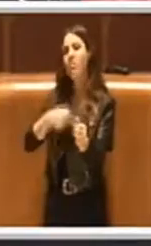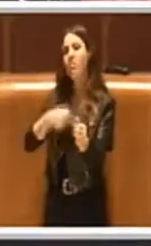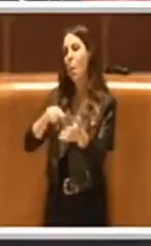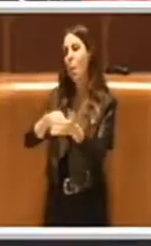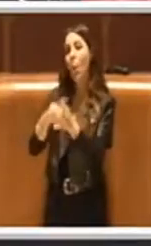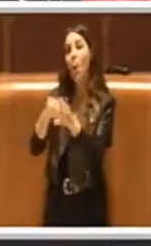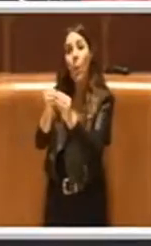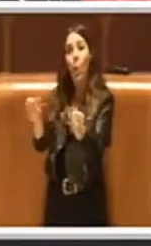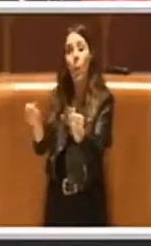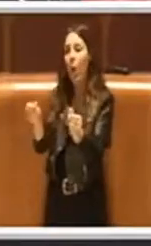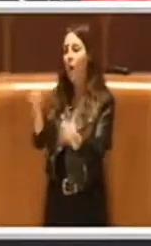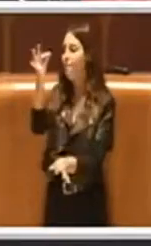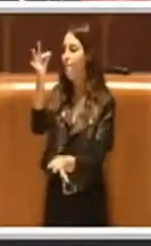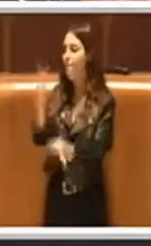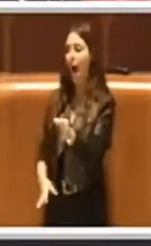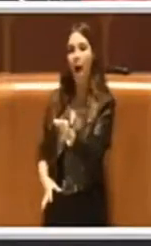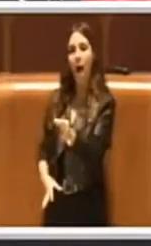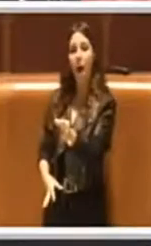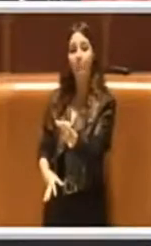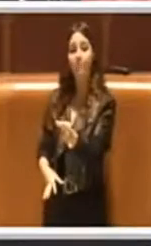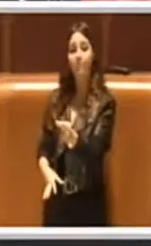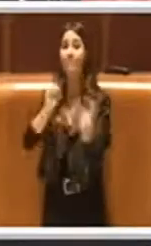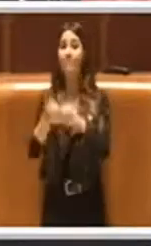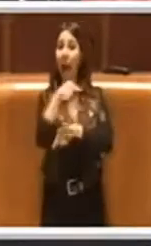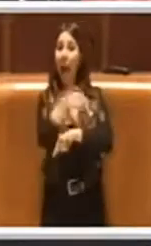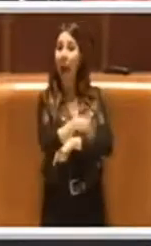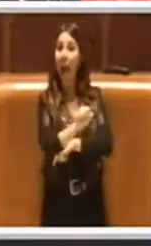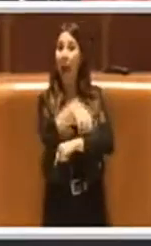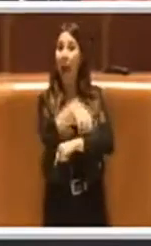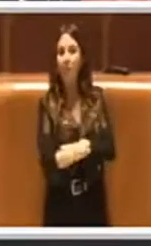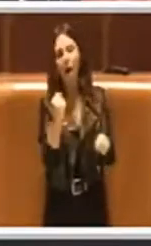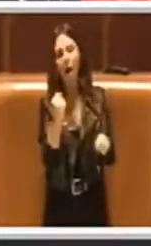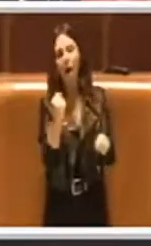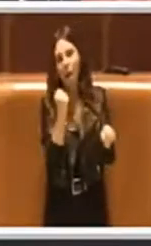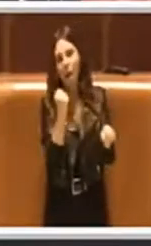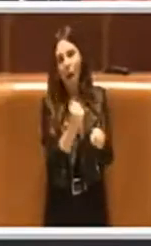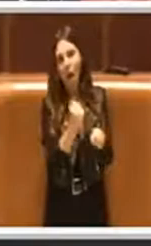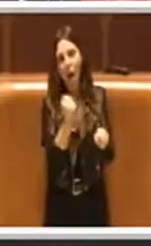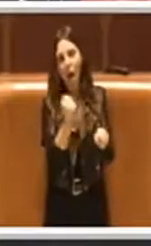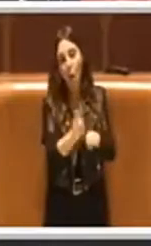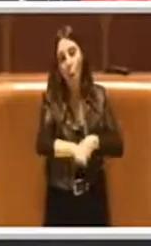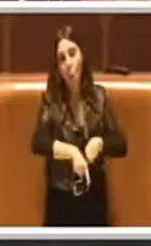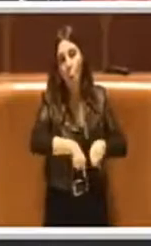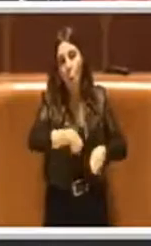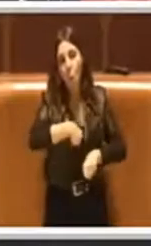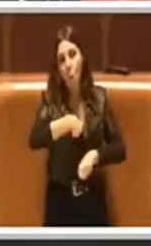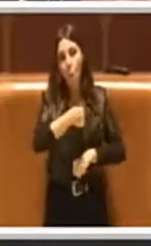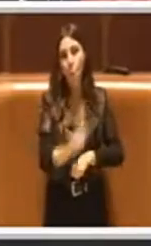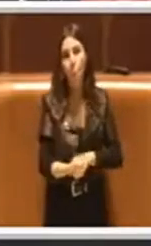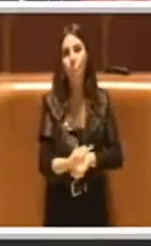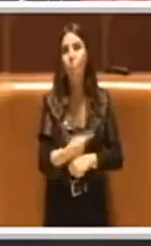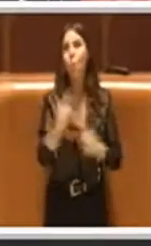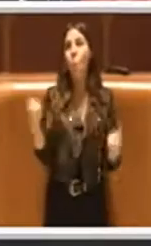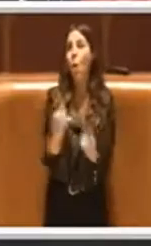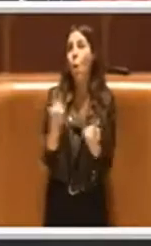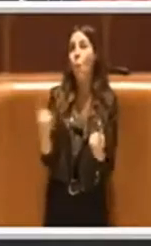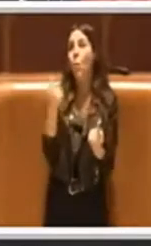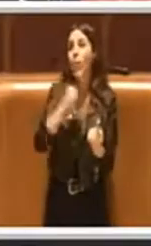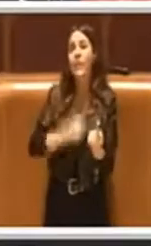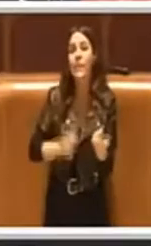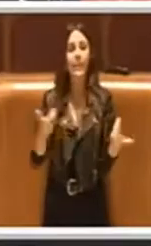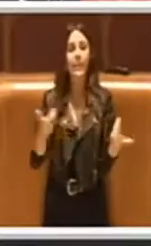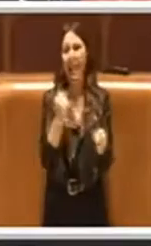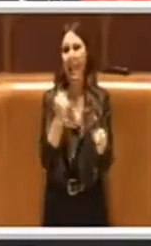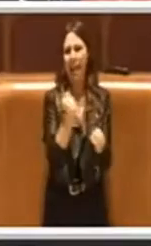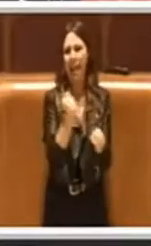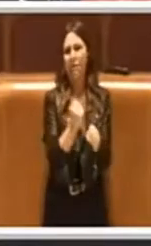problema qui è oggettivamente ci abbiamo messo di più forse si può dire che ci abbiamo messo anche qualcuno potrebbe dire troppo però l'importante